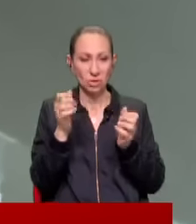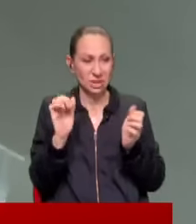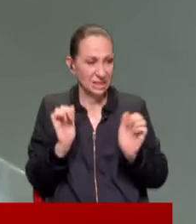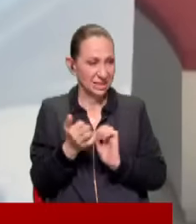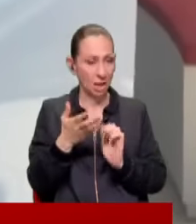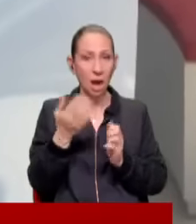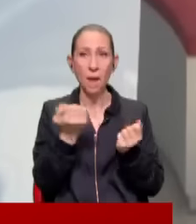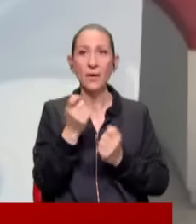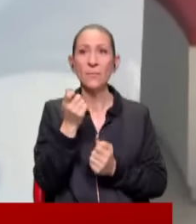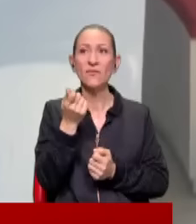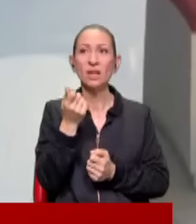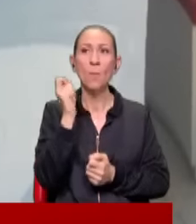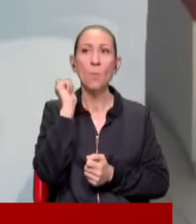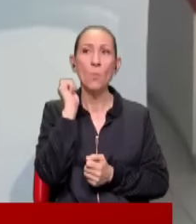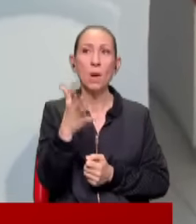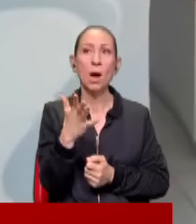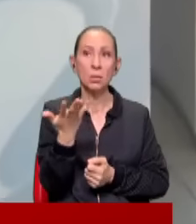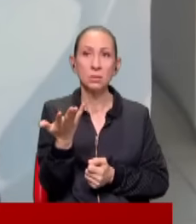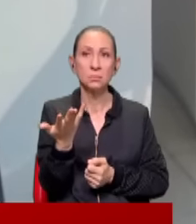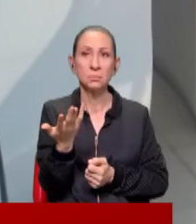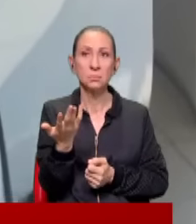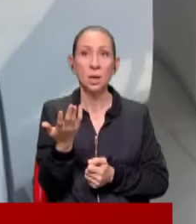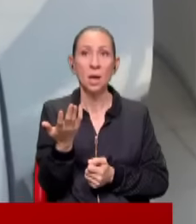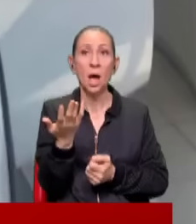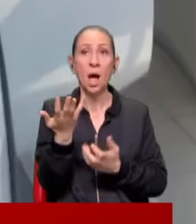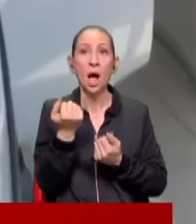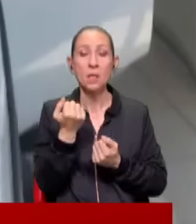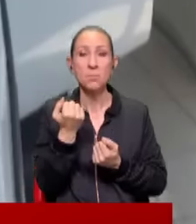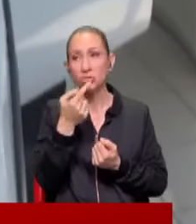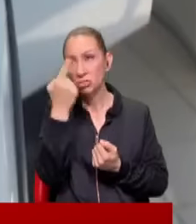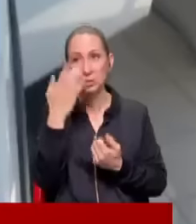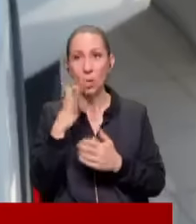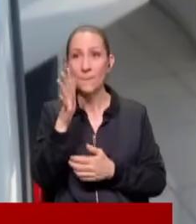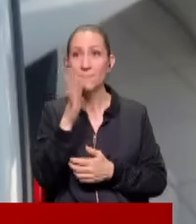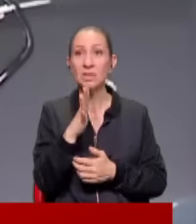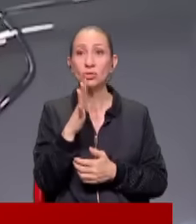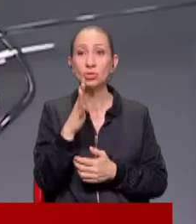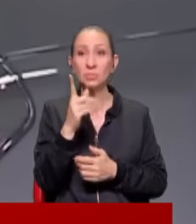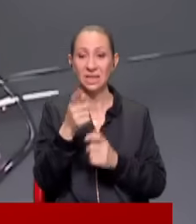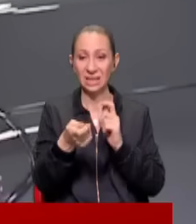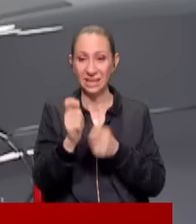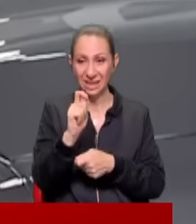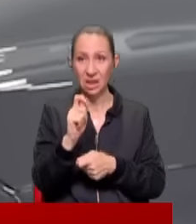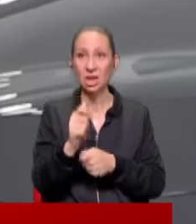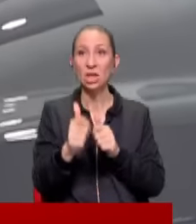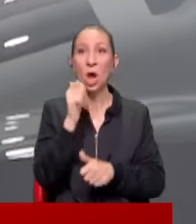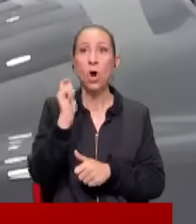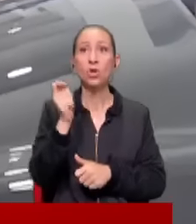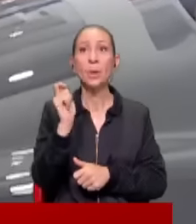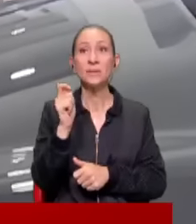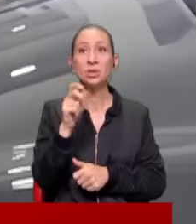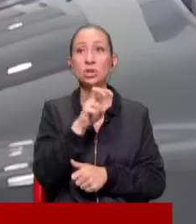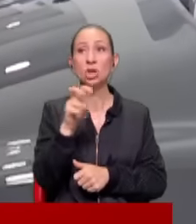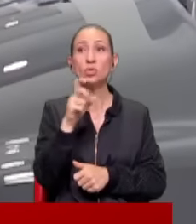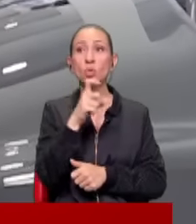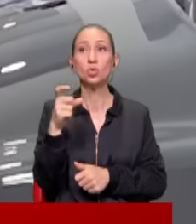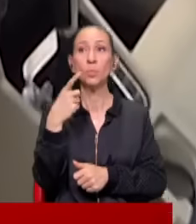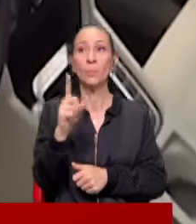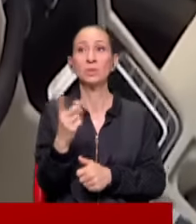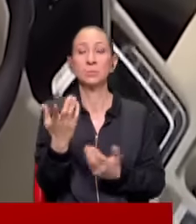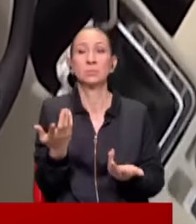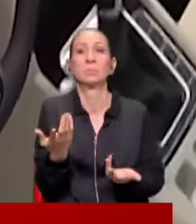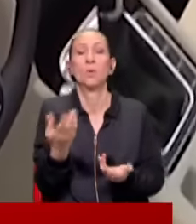araba fiyatları çok makul bir fiyatta değil. Alma durumum yok. 500 TL bir kredi çeksen geri ödemesi 800-900 bin